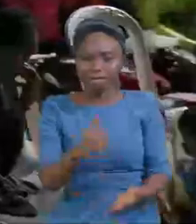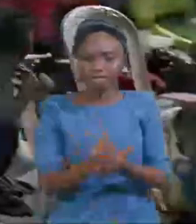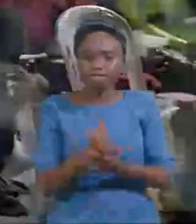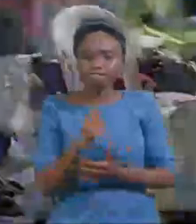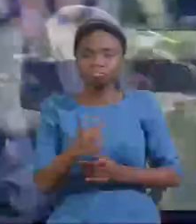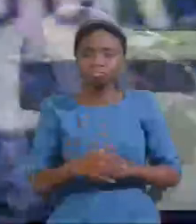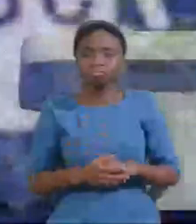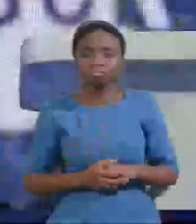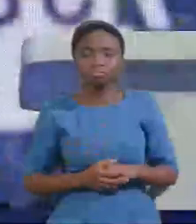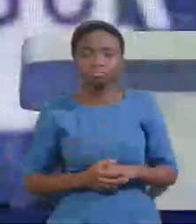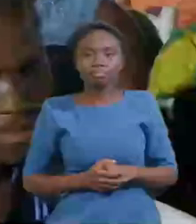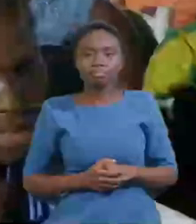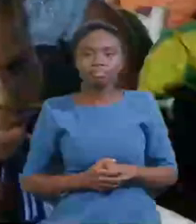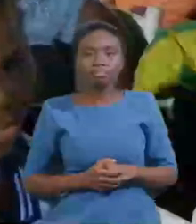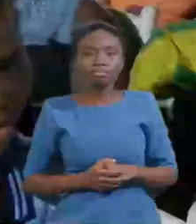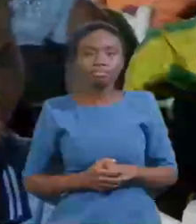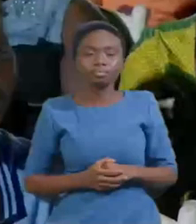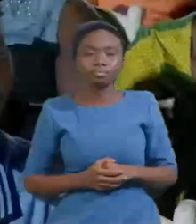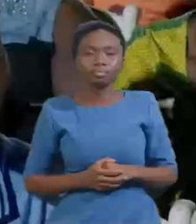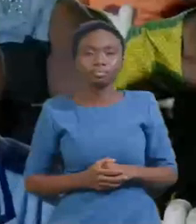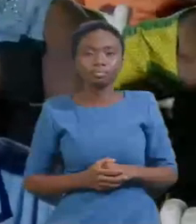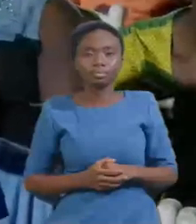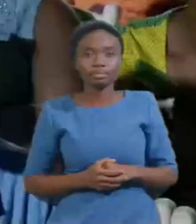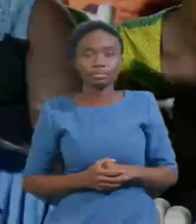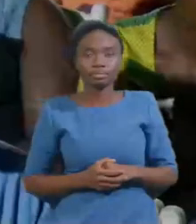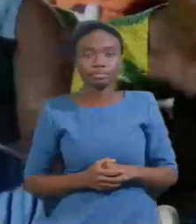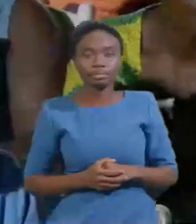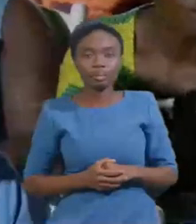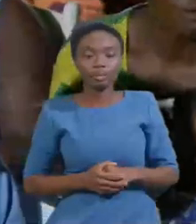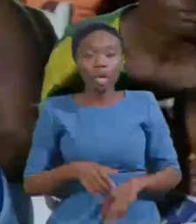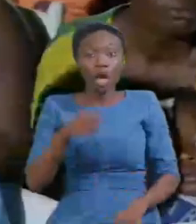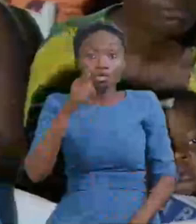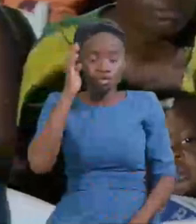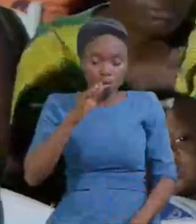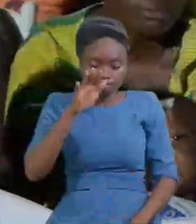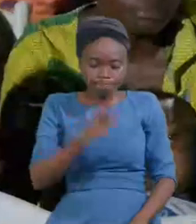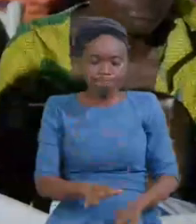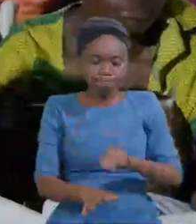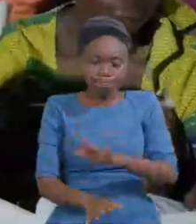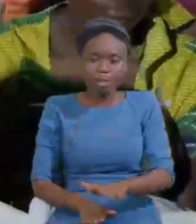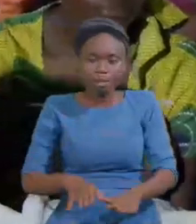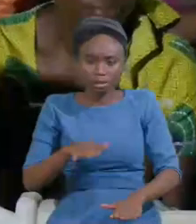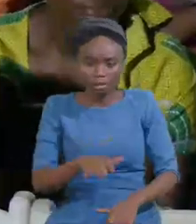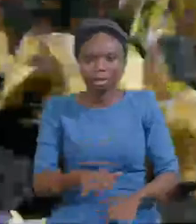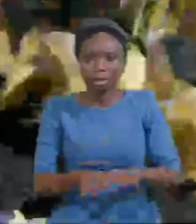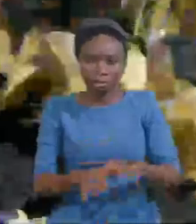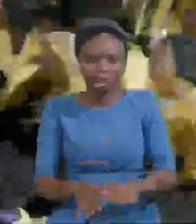Et quand tu vas te lever ce soir pour prier, toutes les maladies viendront sous tes pieds.